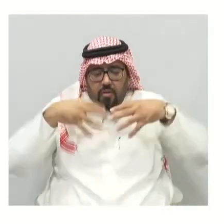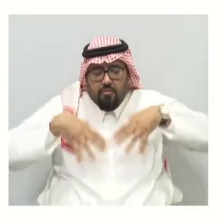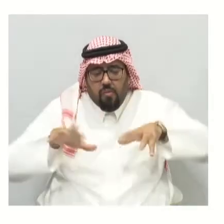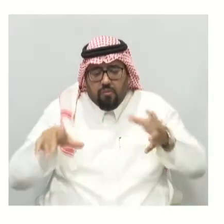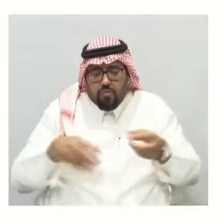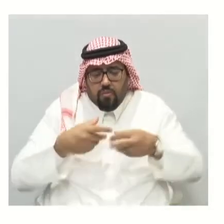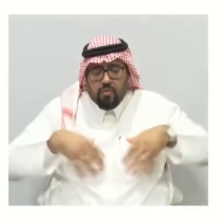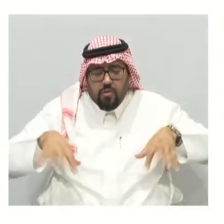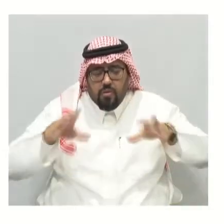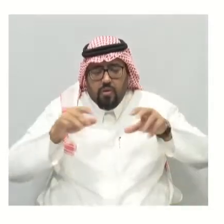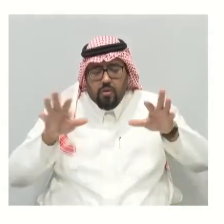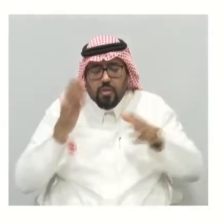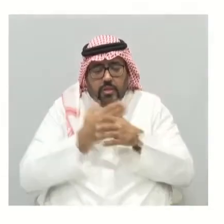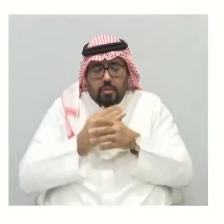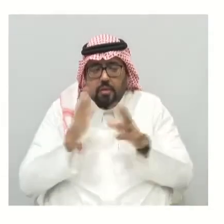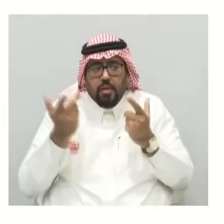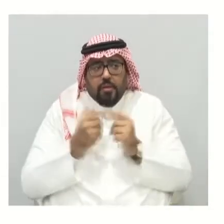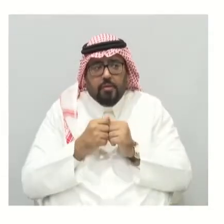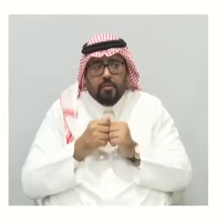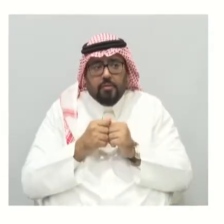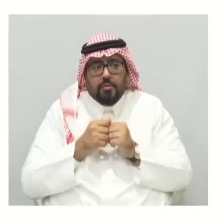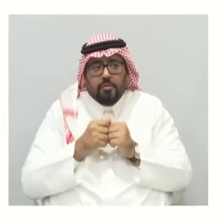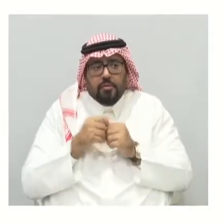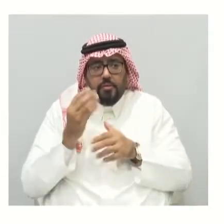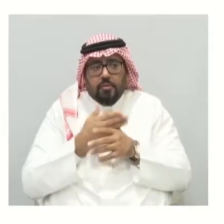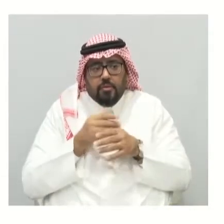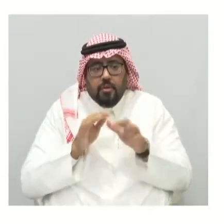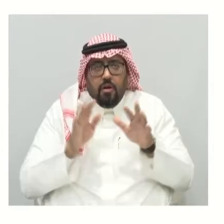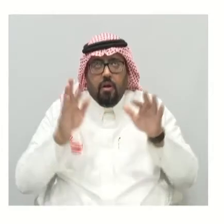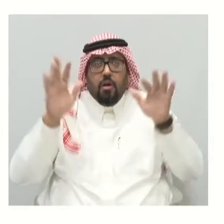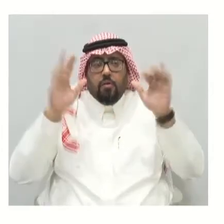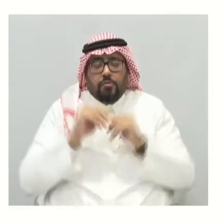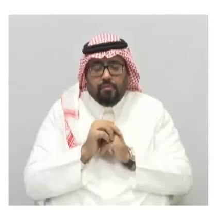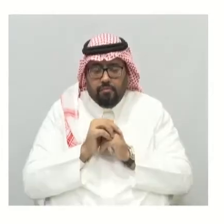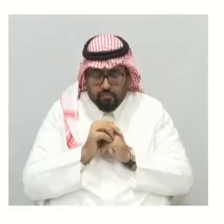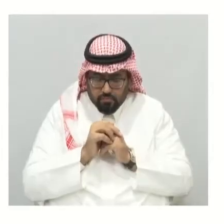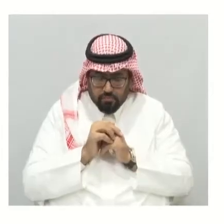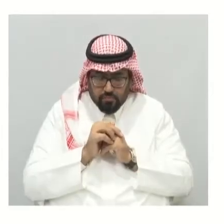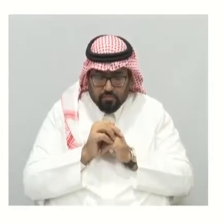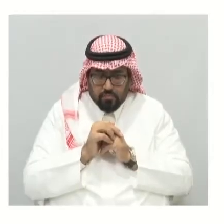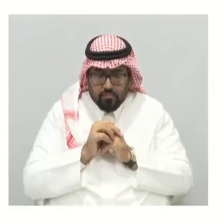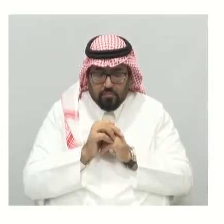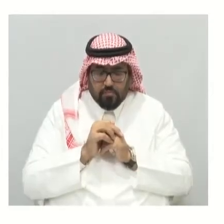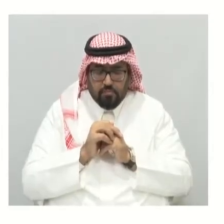الفقاعات اللي قاعد تخرج والسببها ما سبب خروج هذا الفقاعات